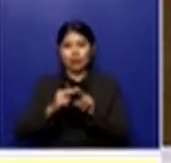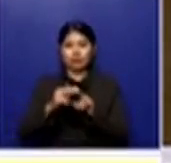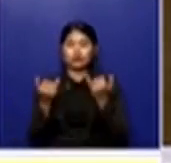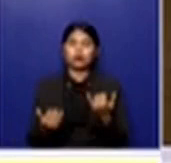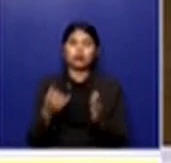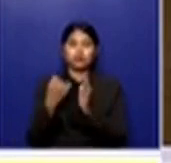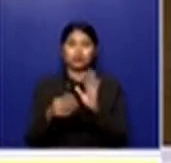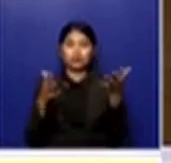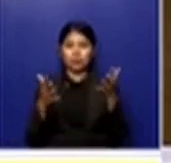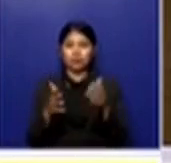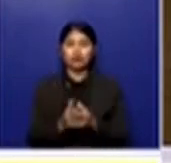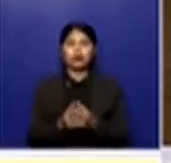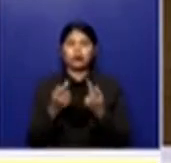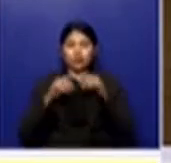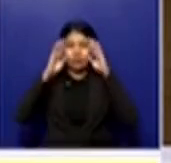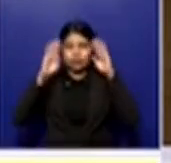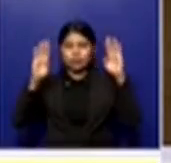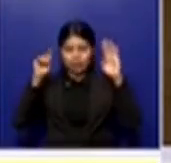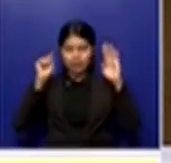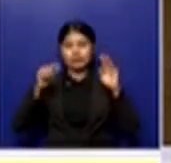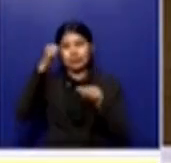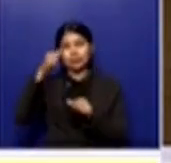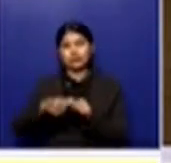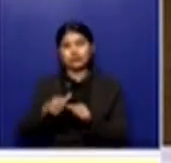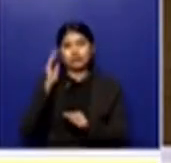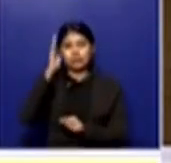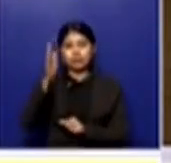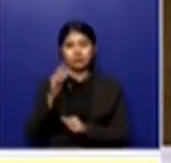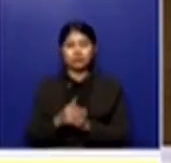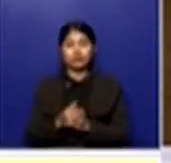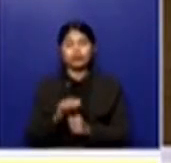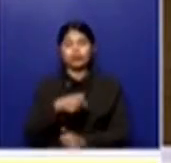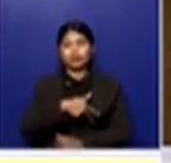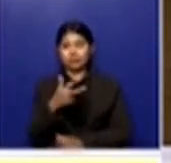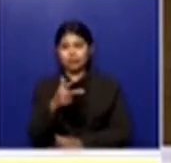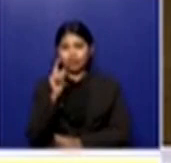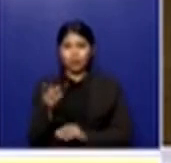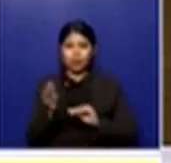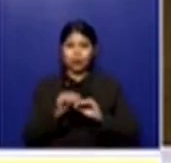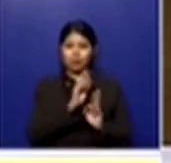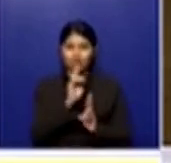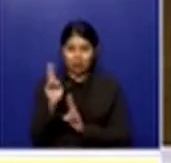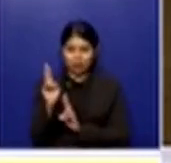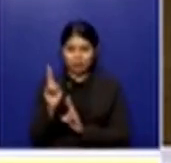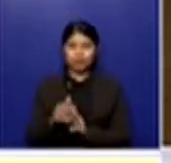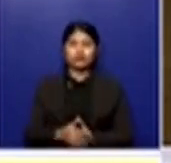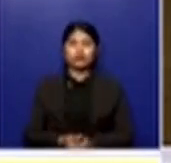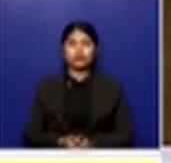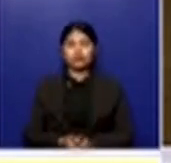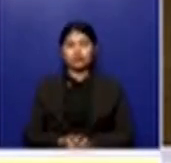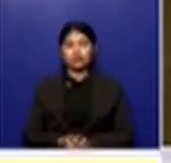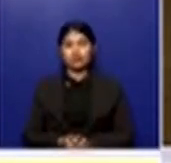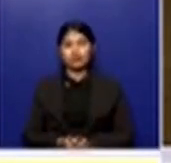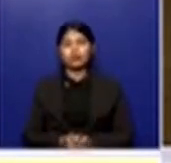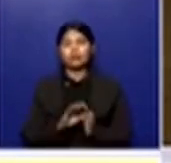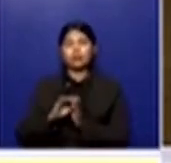ลาดเช่นนี้อีกแต่ก็เป็นบทเรียนค่ะที่ทำให้สื่อสาระอย่างไทย PBS ยิ่งต้องเพิ่มความรอบคอบในเรื่องนี้มากขึ้น